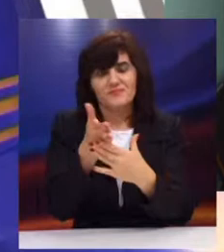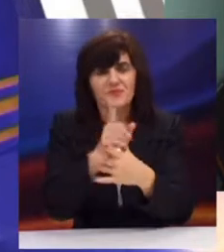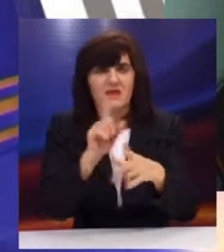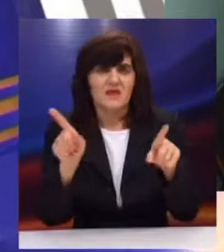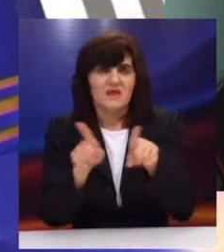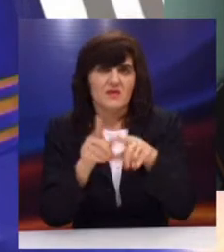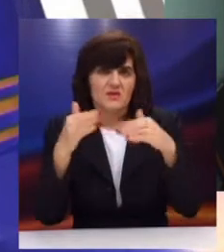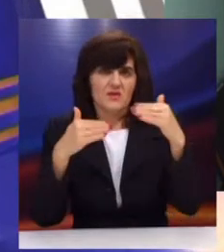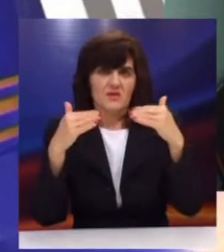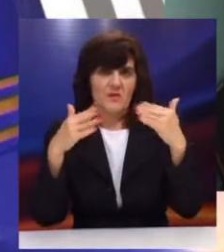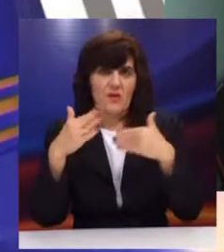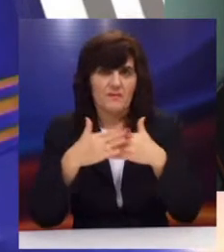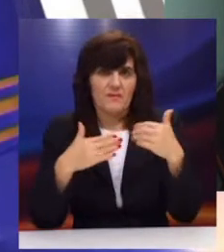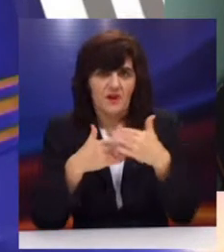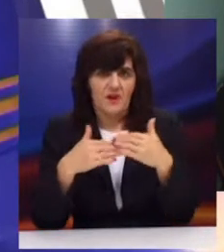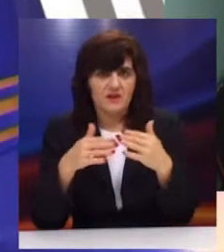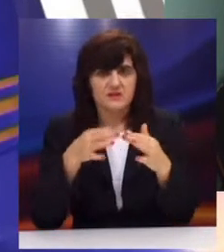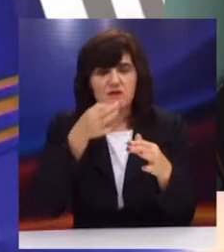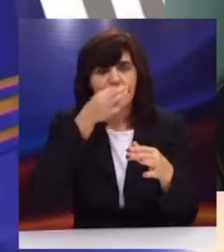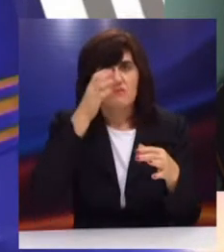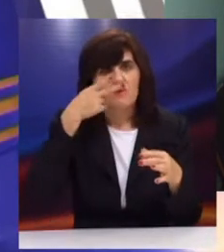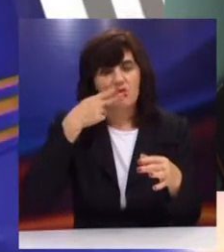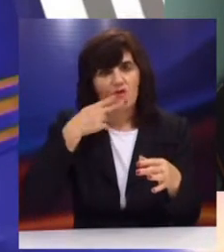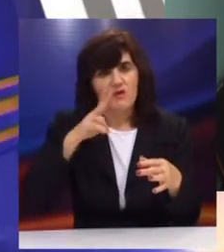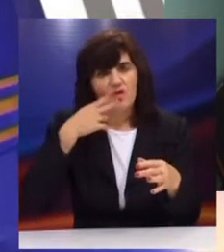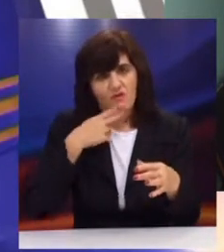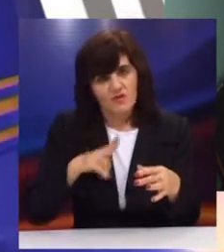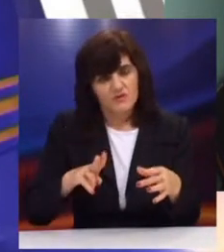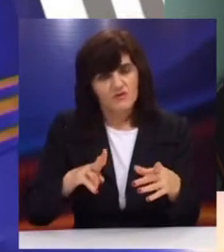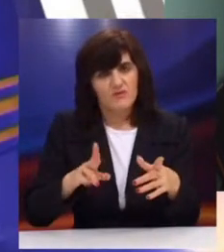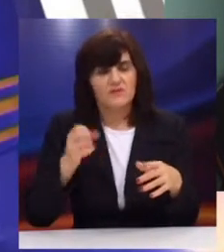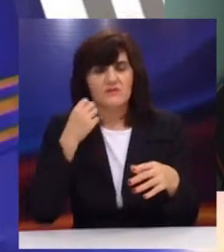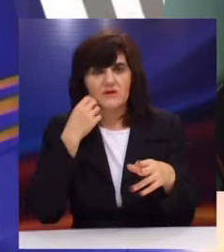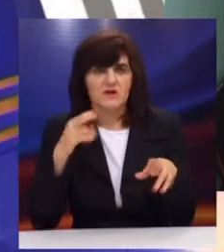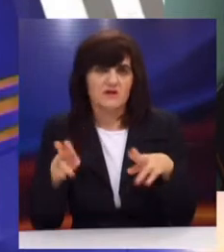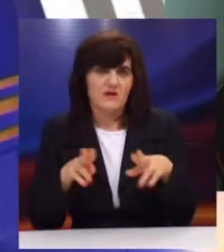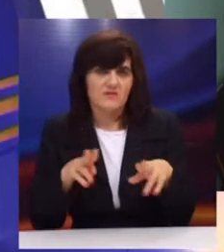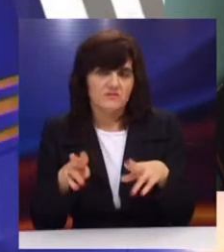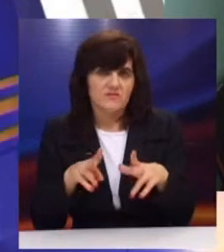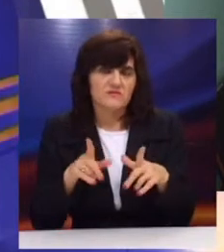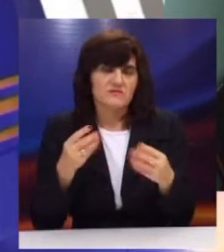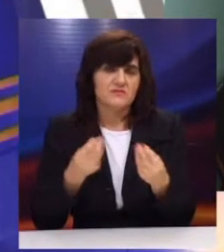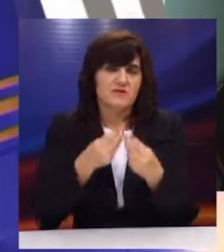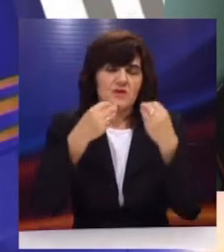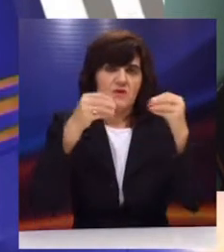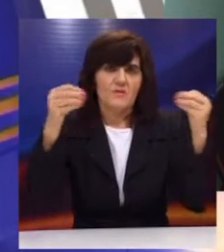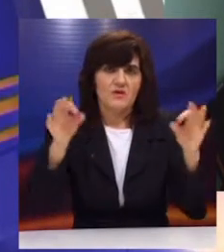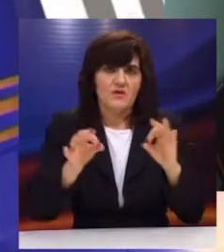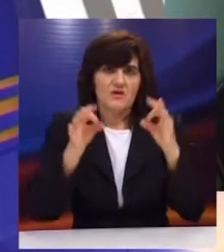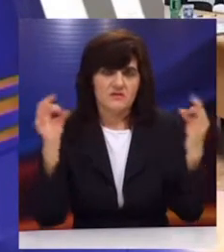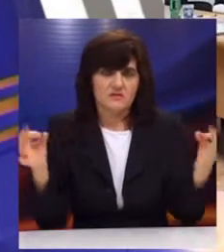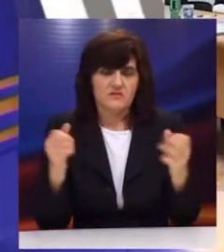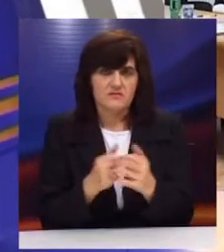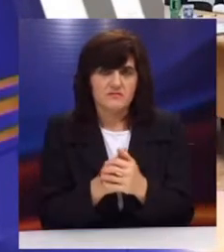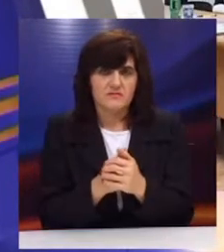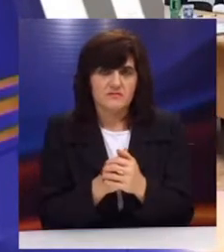je praksa neujednačena, negde imamo bolji odgovor pravosudnih organa kada su u pitanju mediji, a negde to ponekad